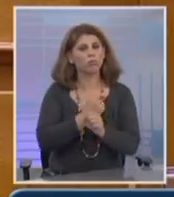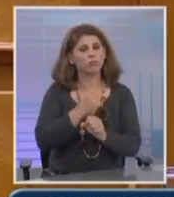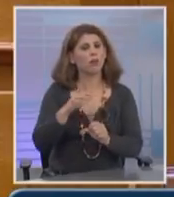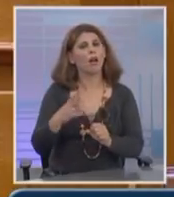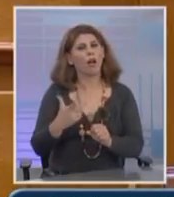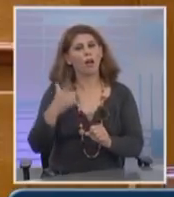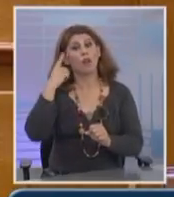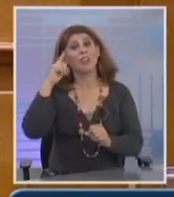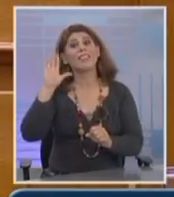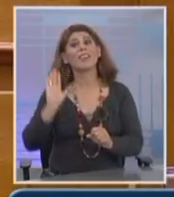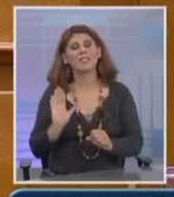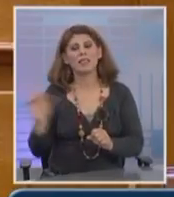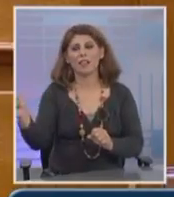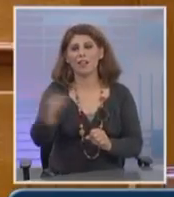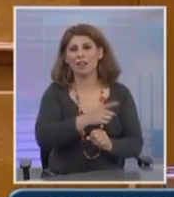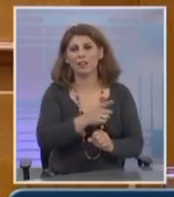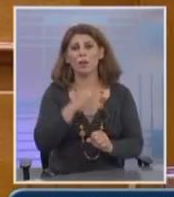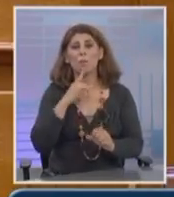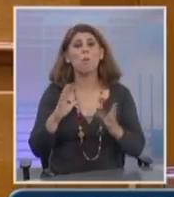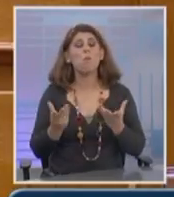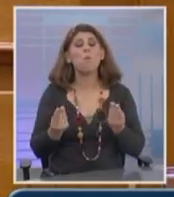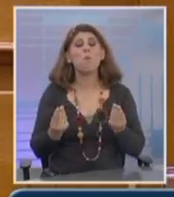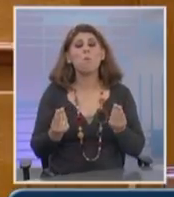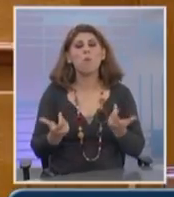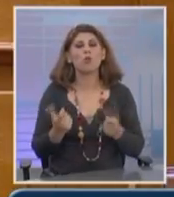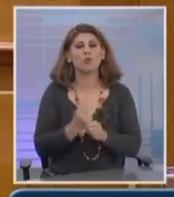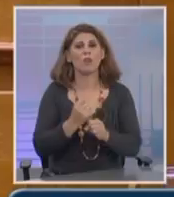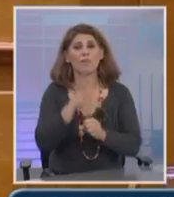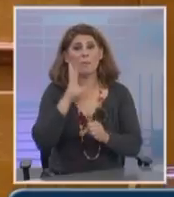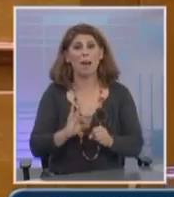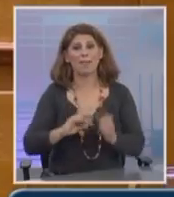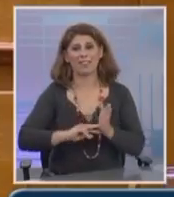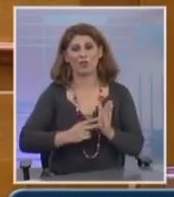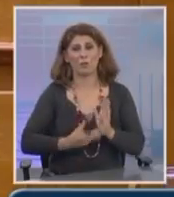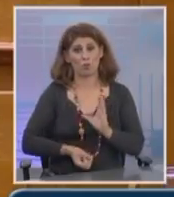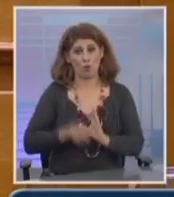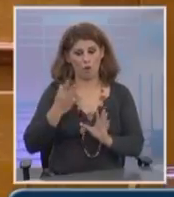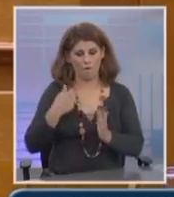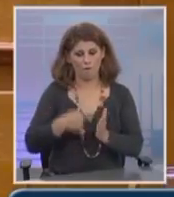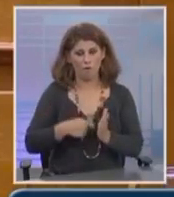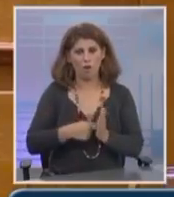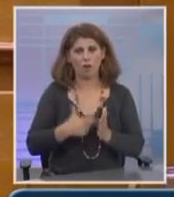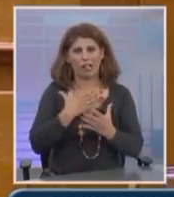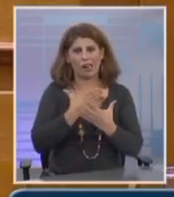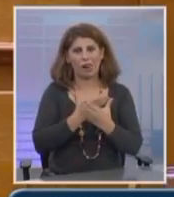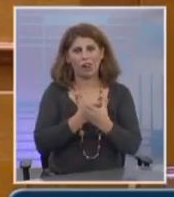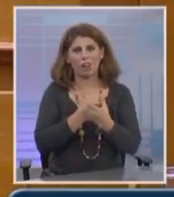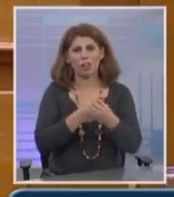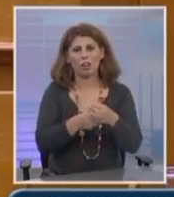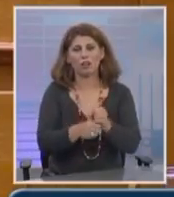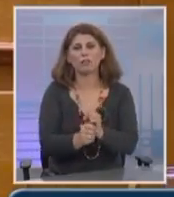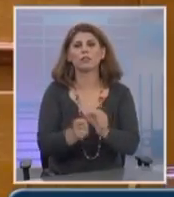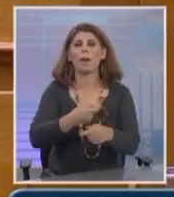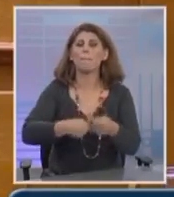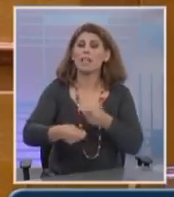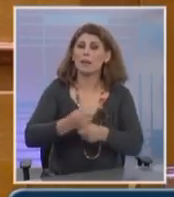και την άγνοιά σας για το πώς δουλεύει η πραγματική οικονομία. Οι νέοι φόροι θα στραγγαλίσουν κάθε επιχειρηματική δράση και